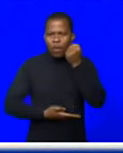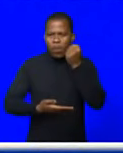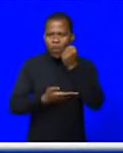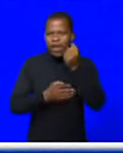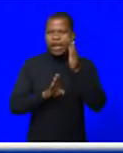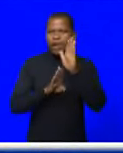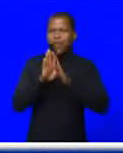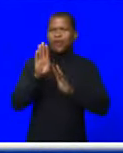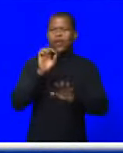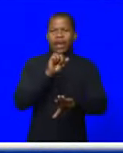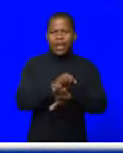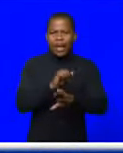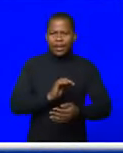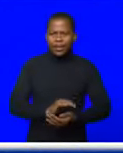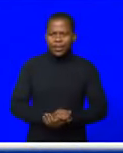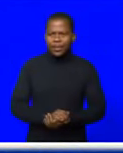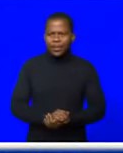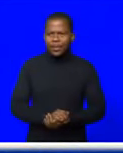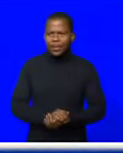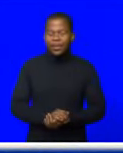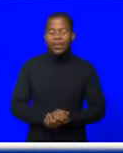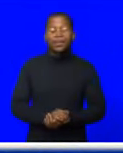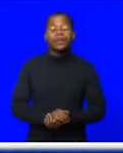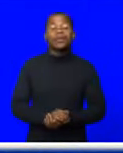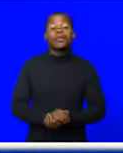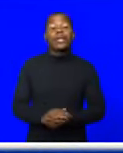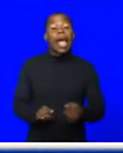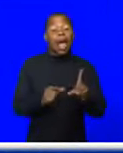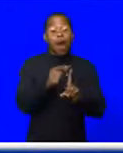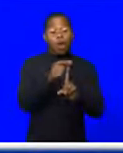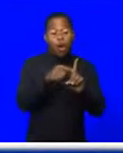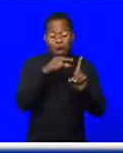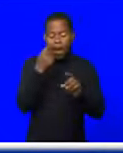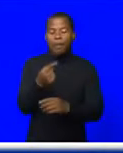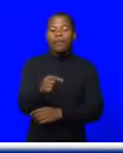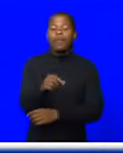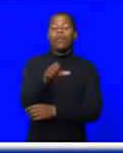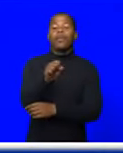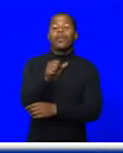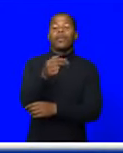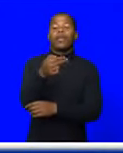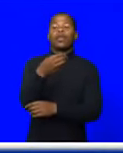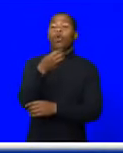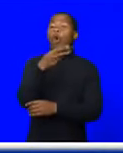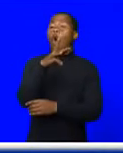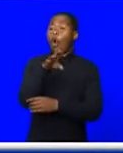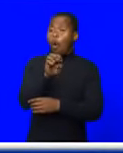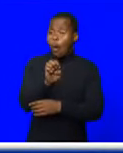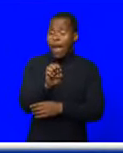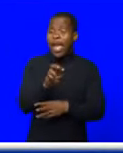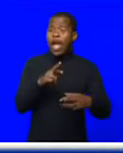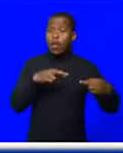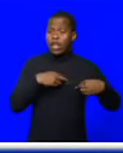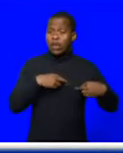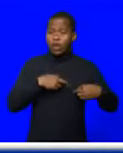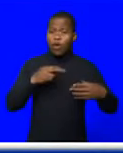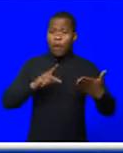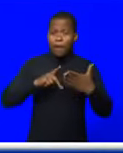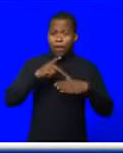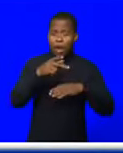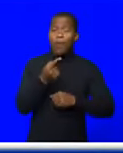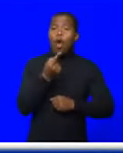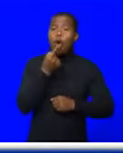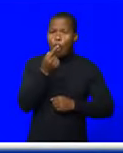sekuthuthukisa. Ngekusho kwaMenzi Shongwe lobuke tinhlelo enhlanganweni yakadvokolwako Fair Trade uthide